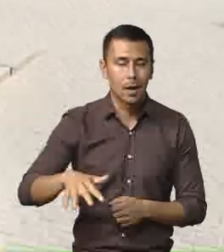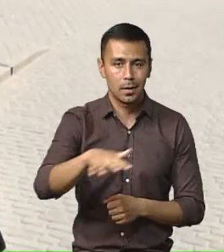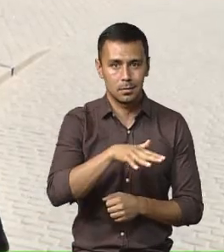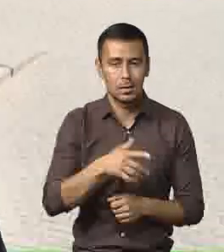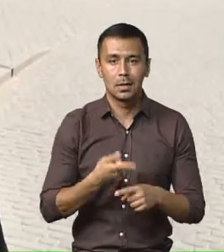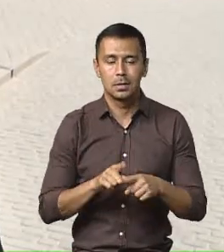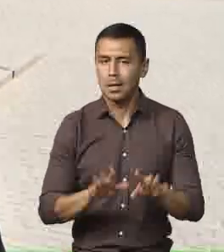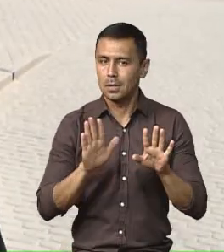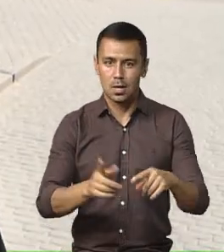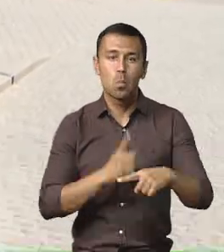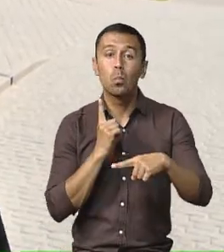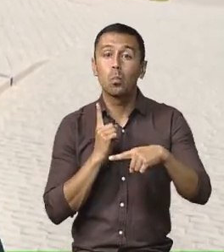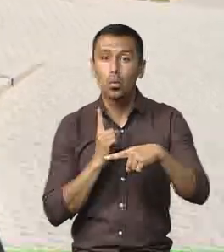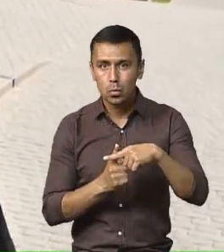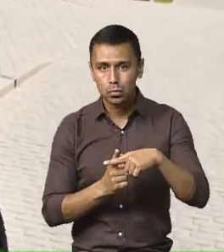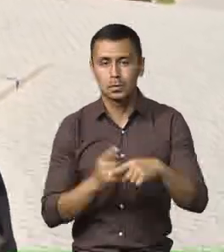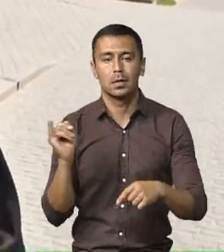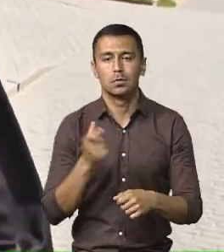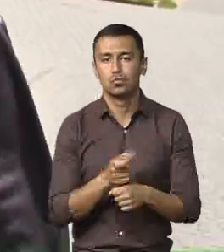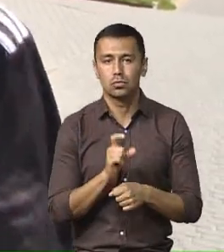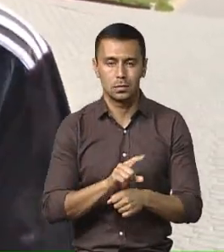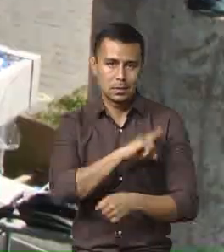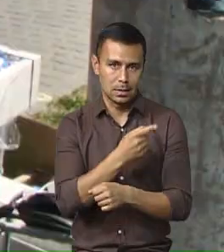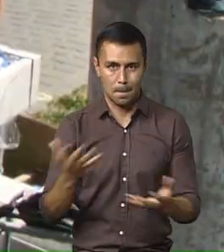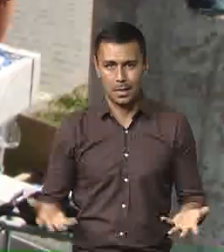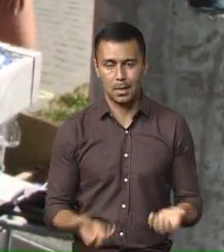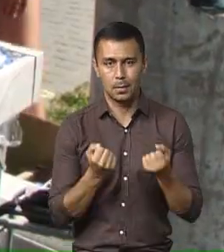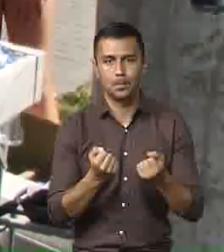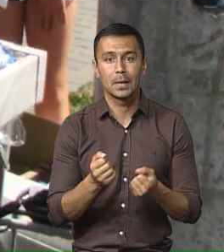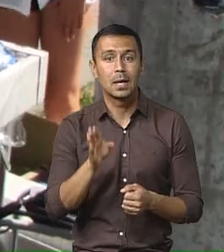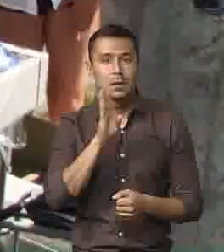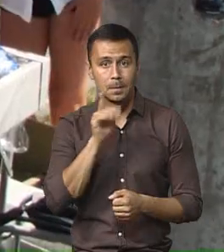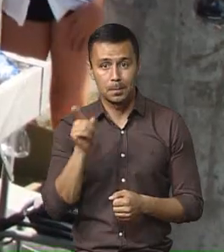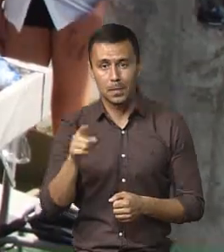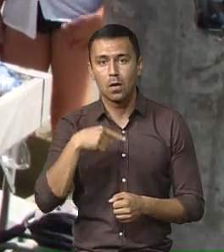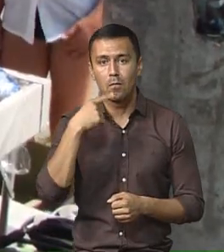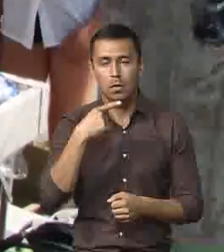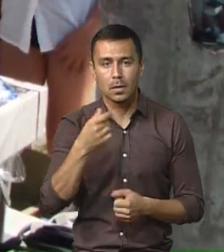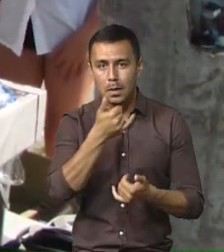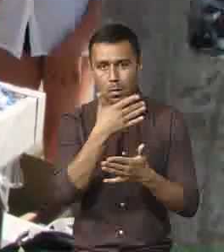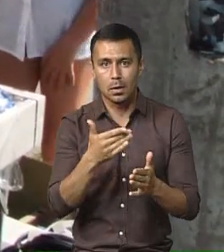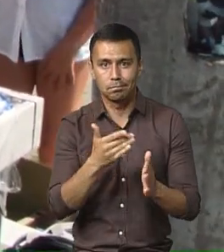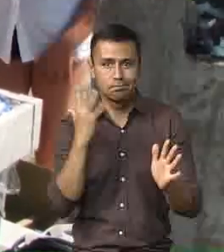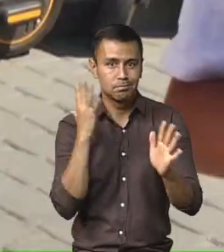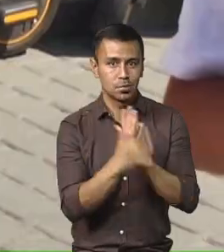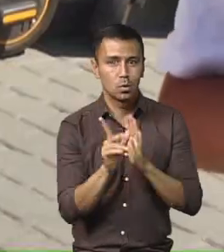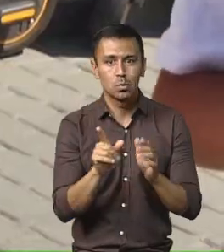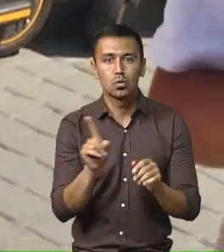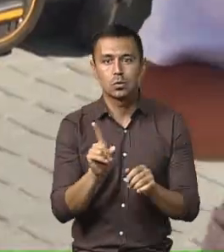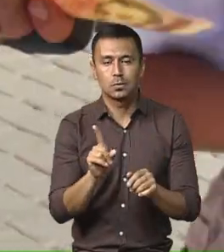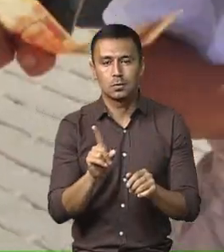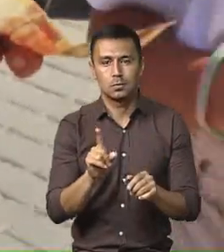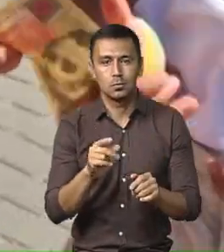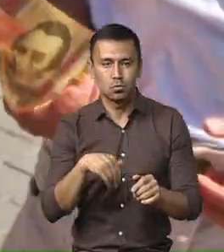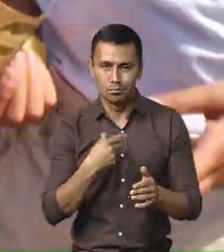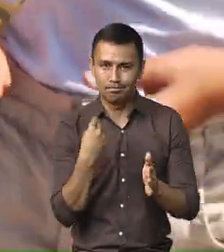Так що це тільки плюс і дуже сильно підтримує. Хмельничанка Надія говорить, не могла пройти повз, аби щось не придбати у